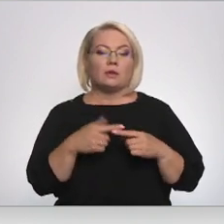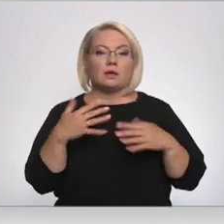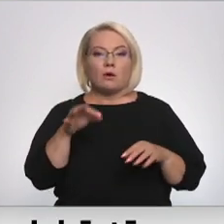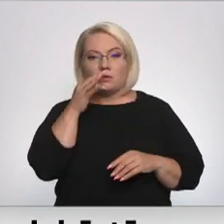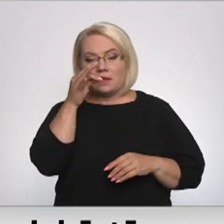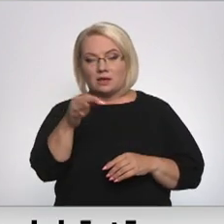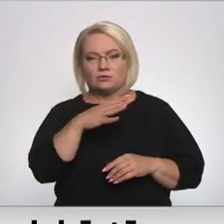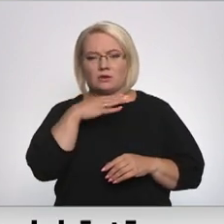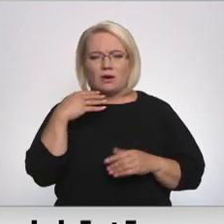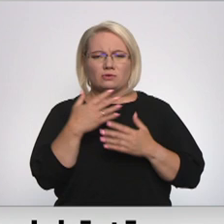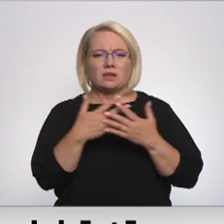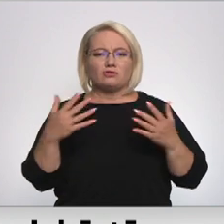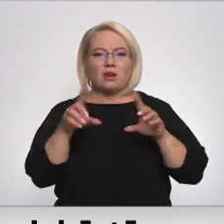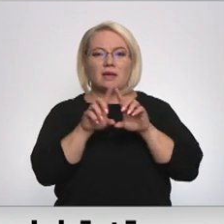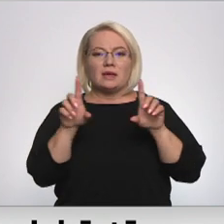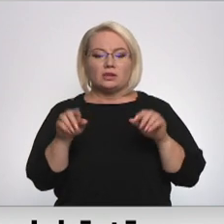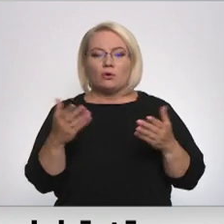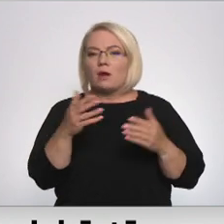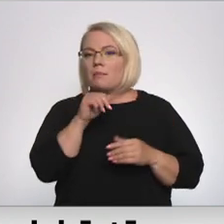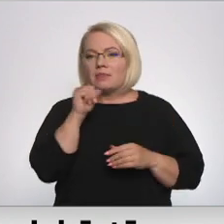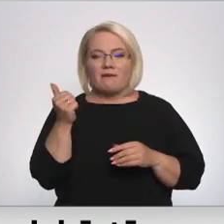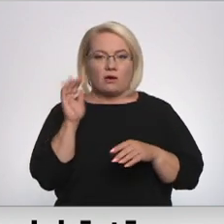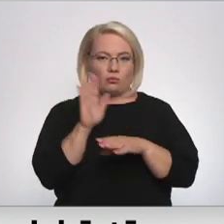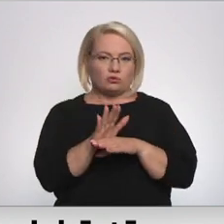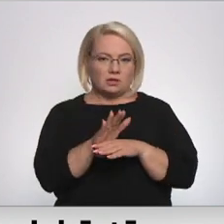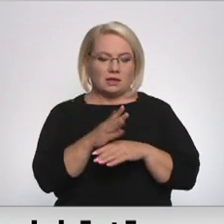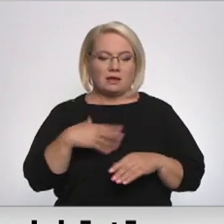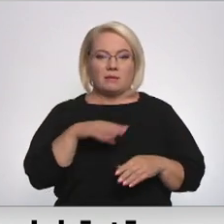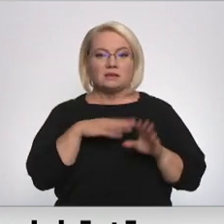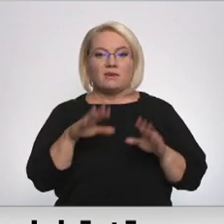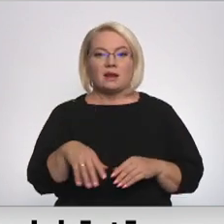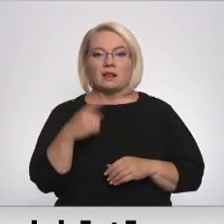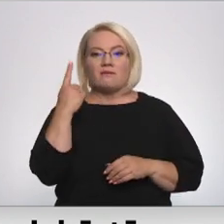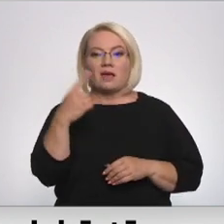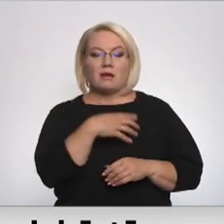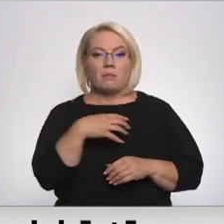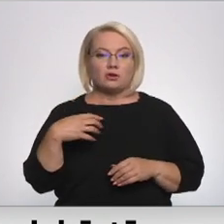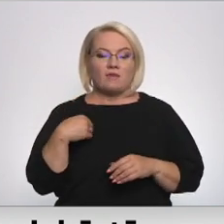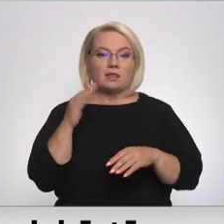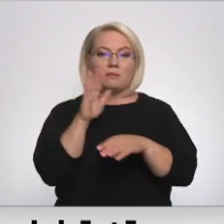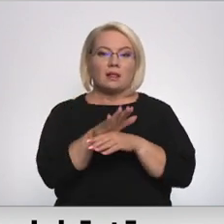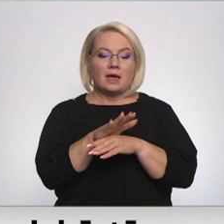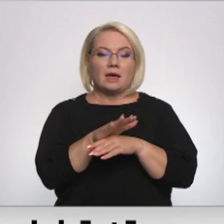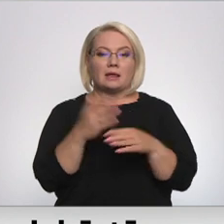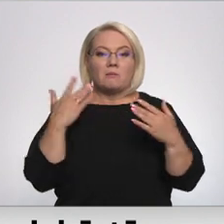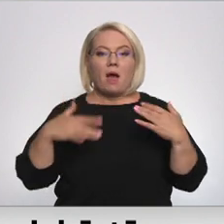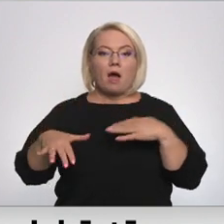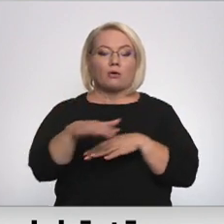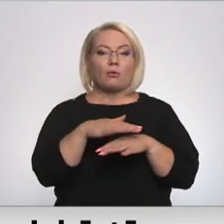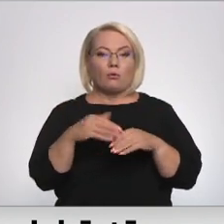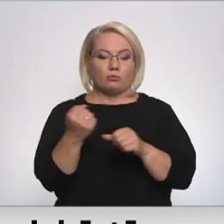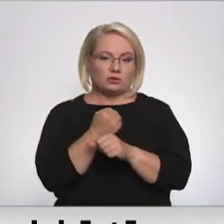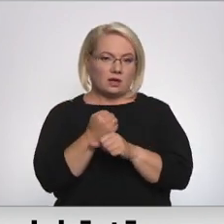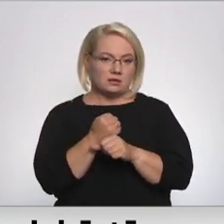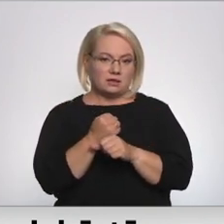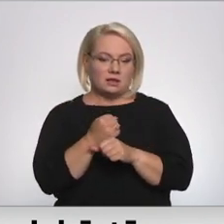un mums ir daudz un dažādas iestādes, kurām nevar uzlikt. Ja, mēs varētu kā viena pašvaldība likti, piemēram, kaut vai parku uztaisīt, ja, nu,